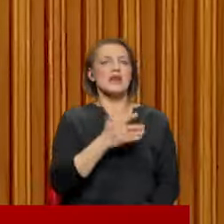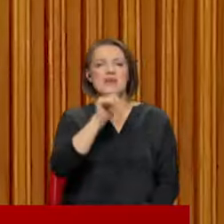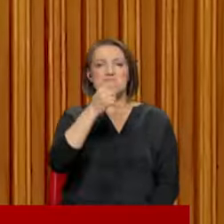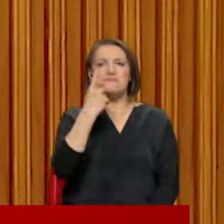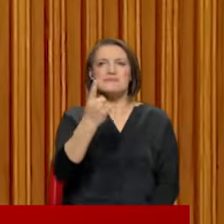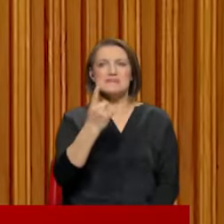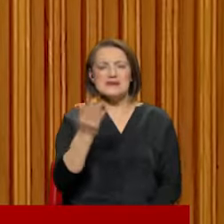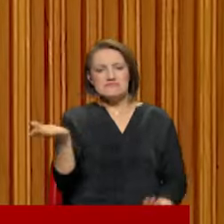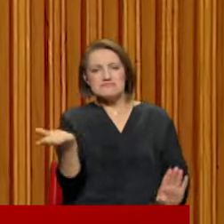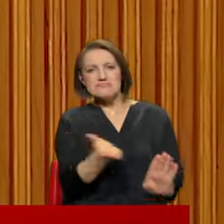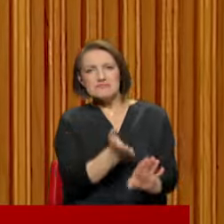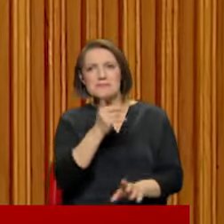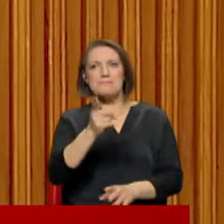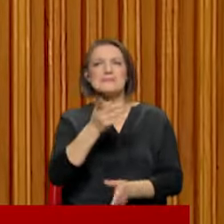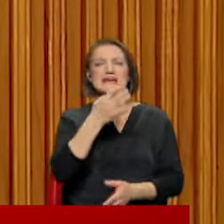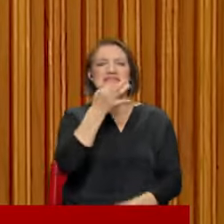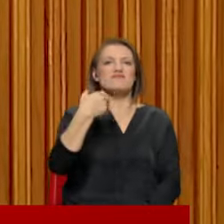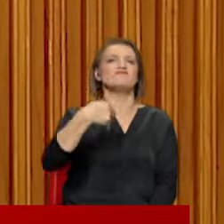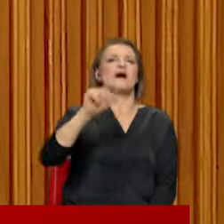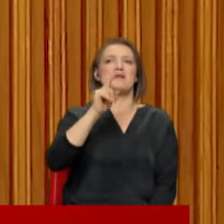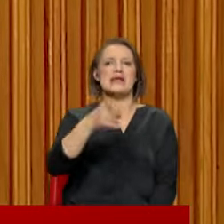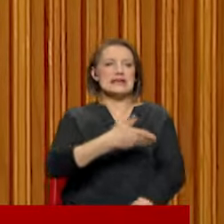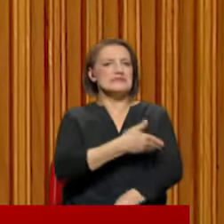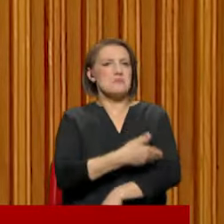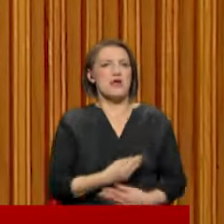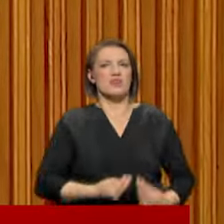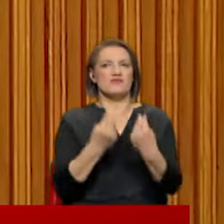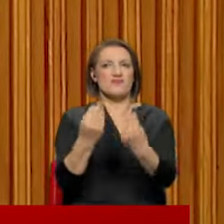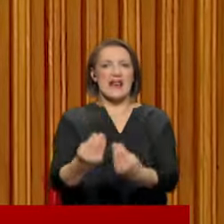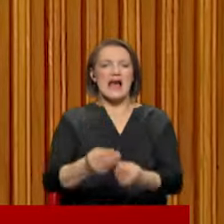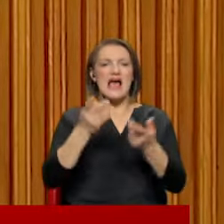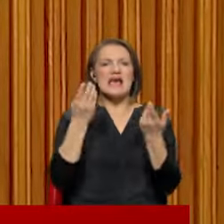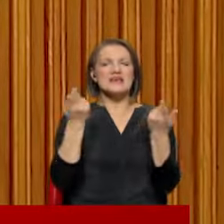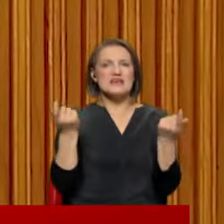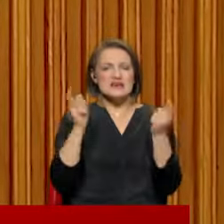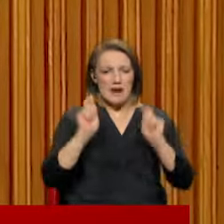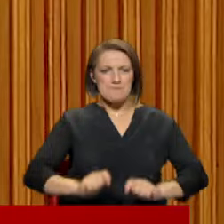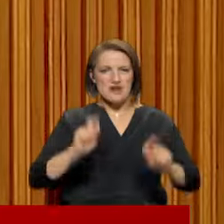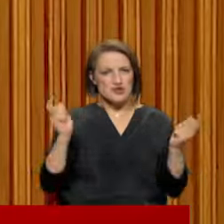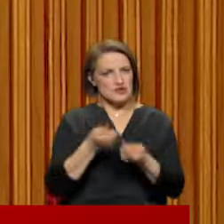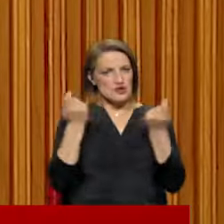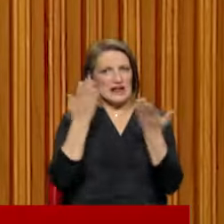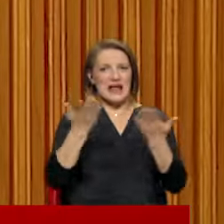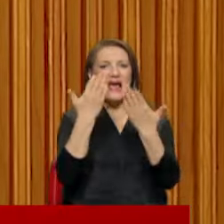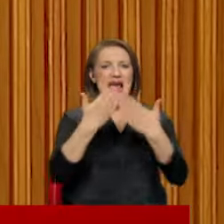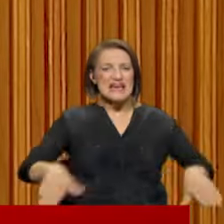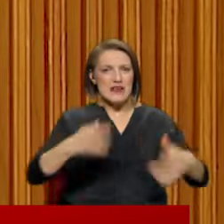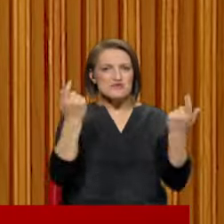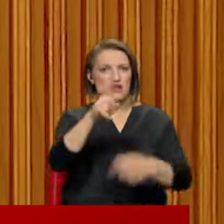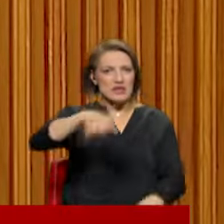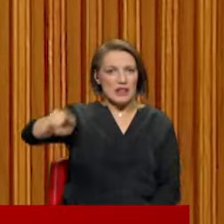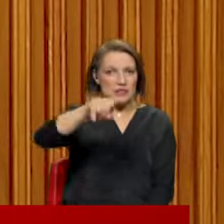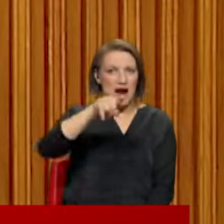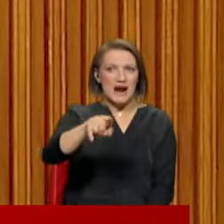hiçbir çelme çakmaya mahal vermeden hizmet ettiler, etmeye çalışacaklar, engellemeye